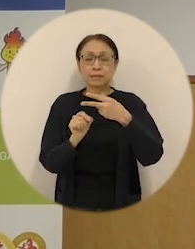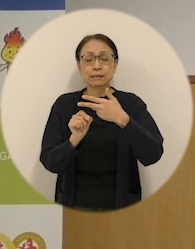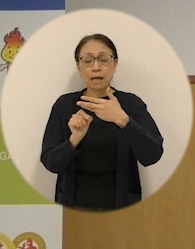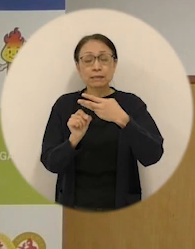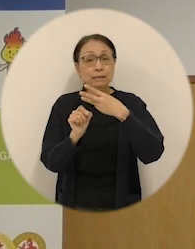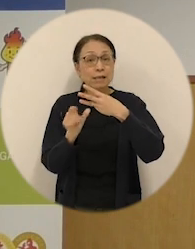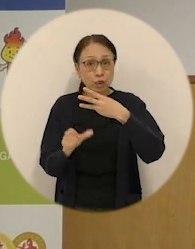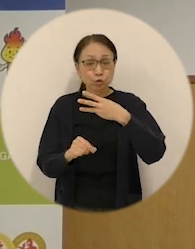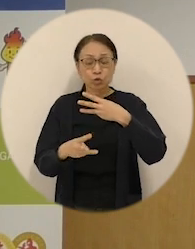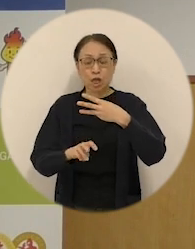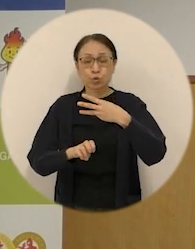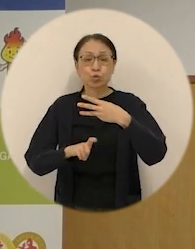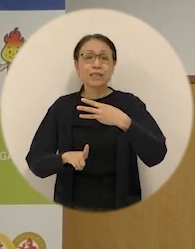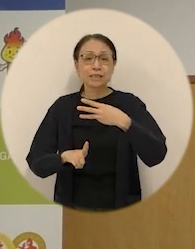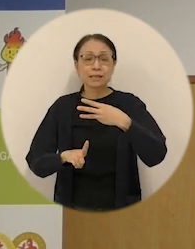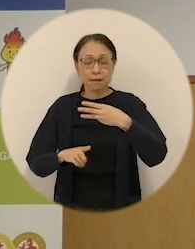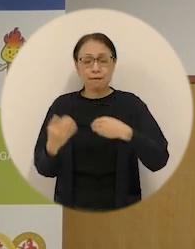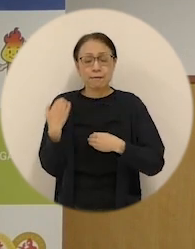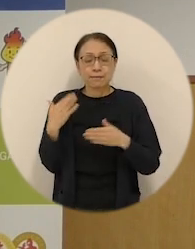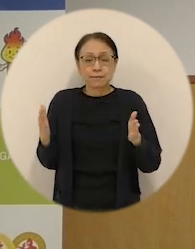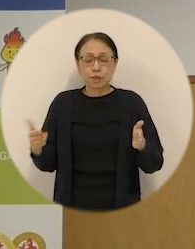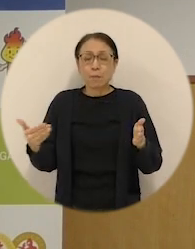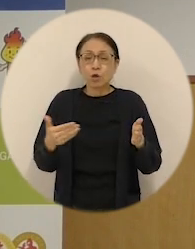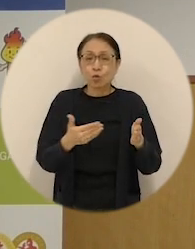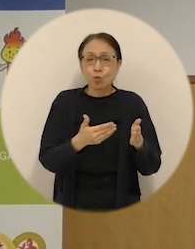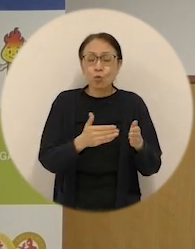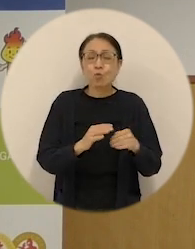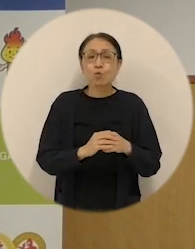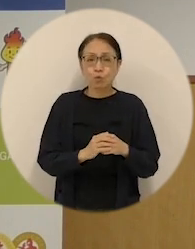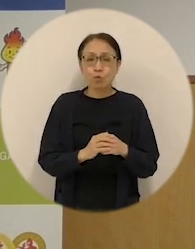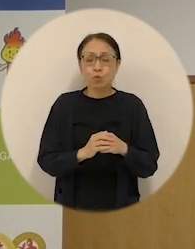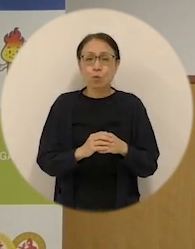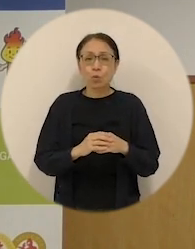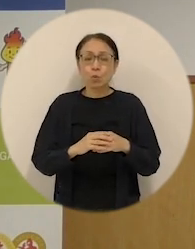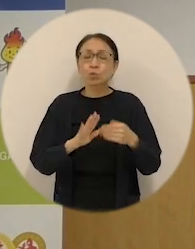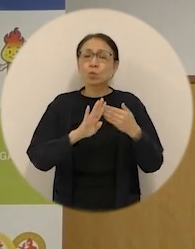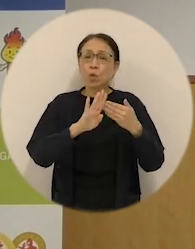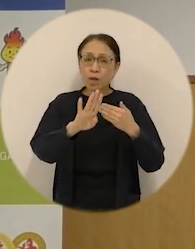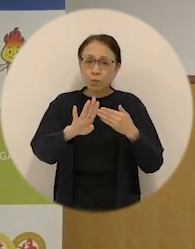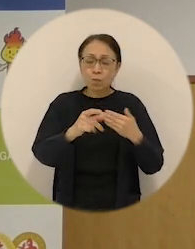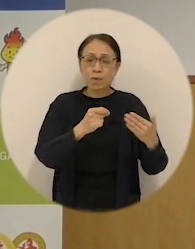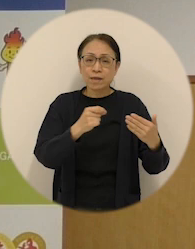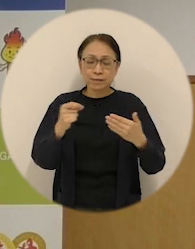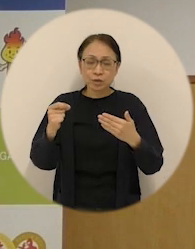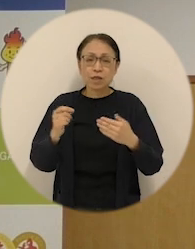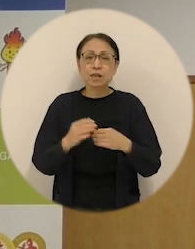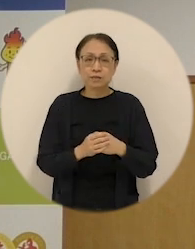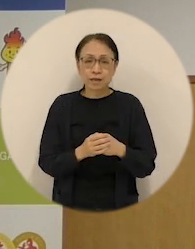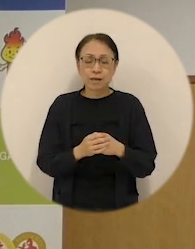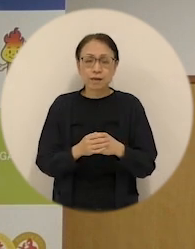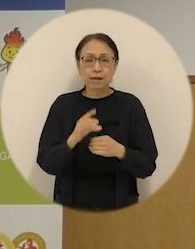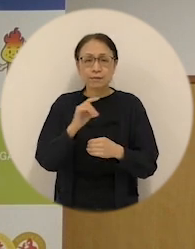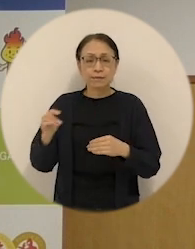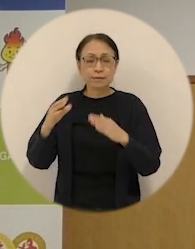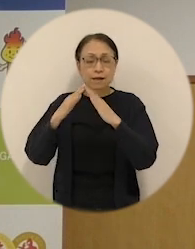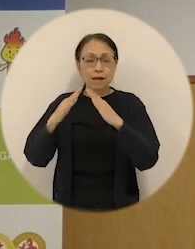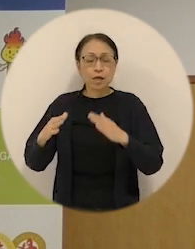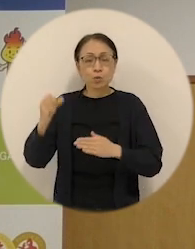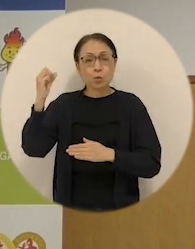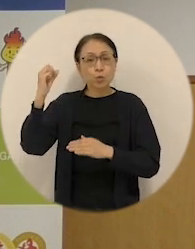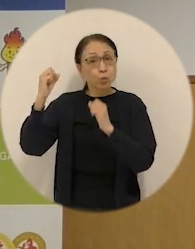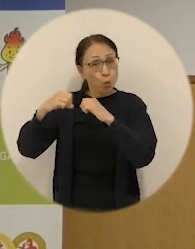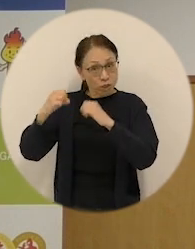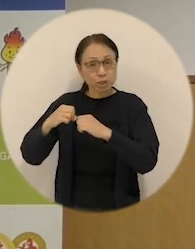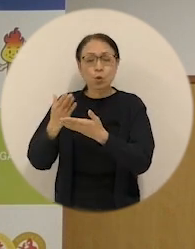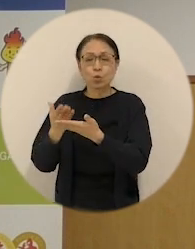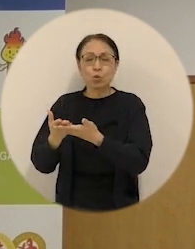って任期満了となりますので、その後任を選任するにあたり議会の同意を求めるもの